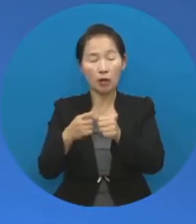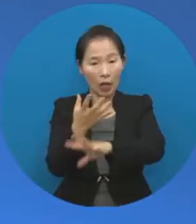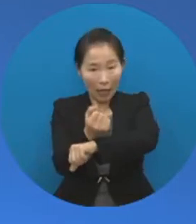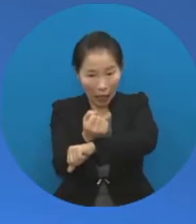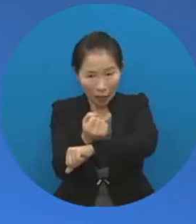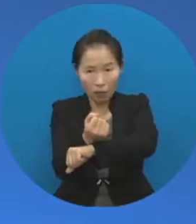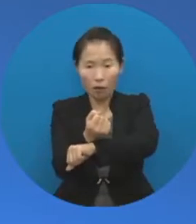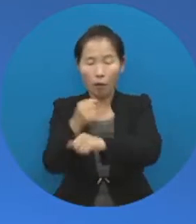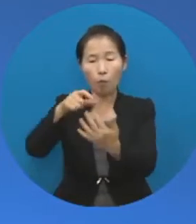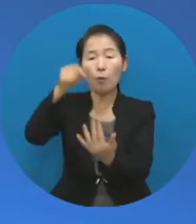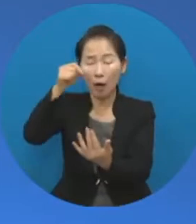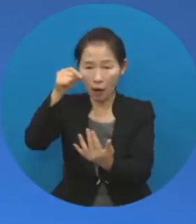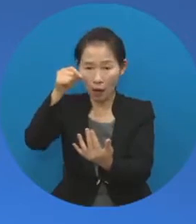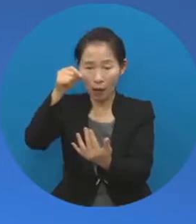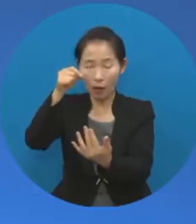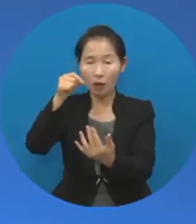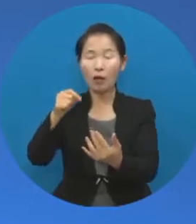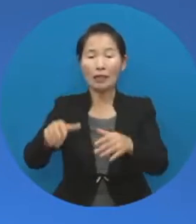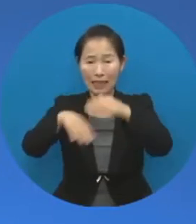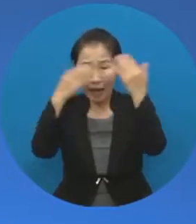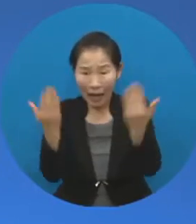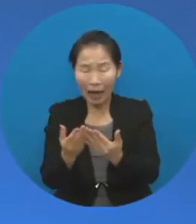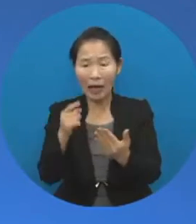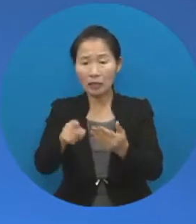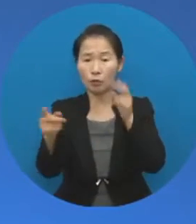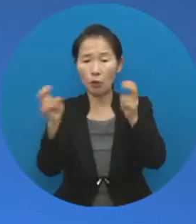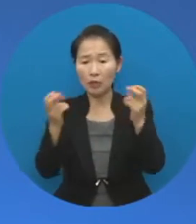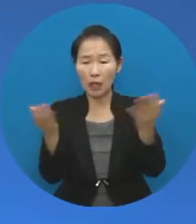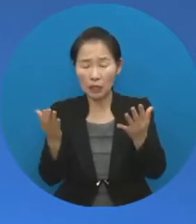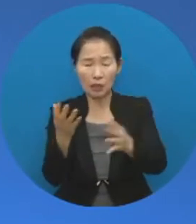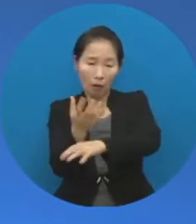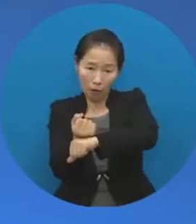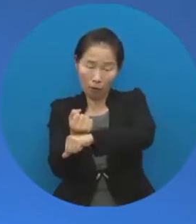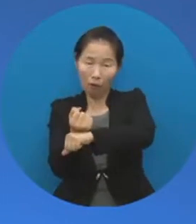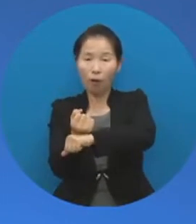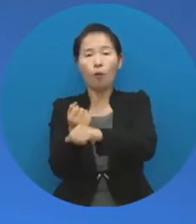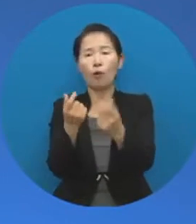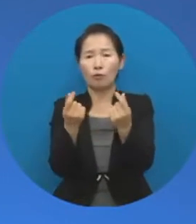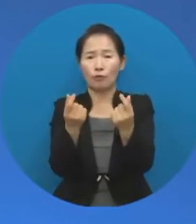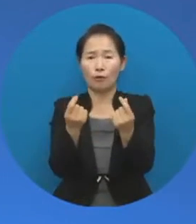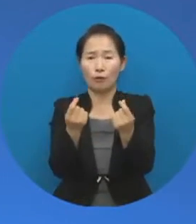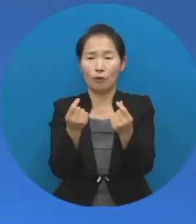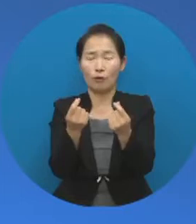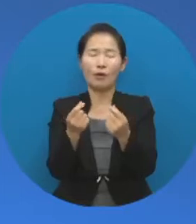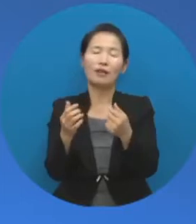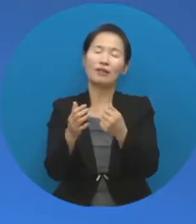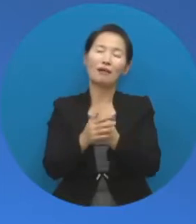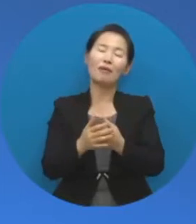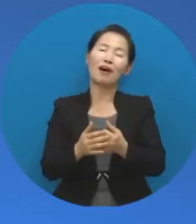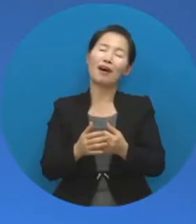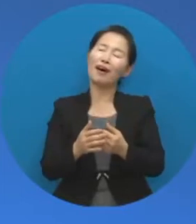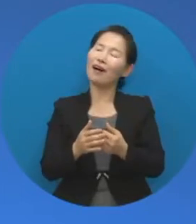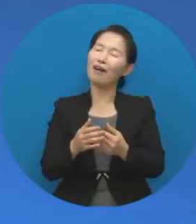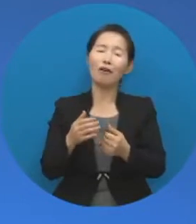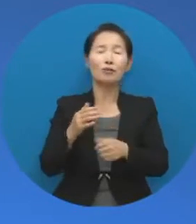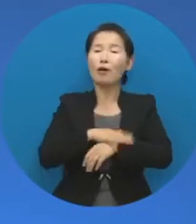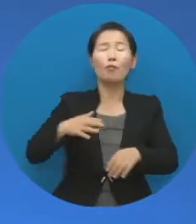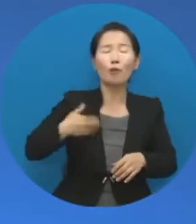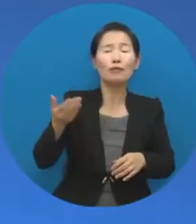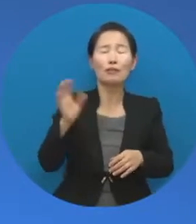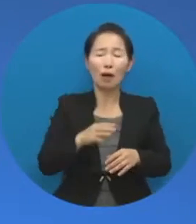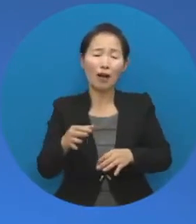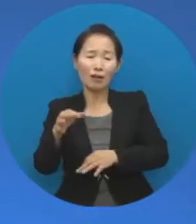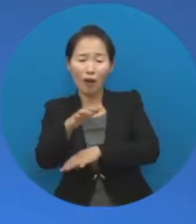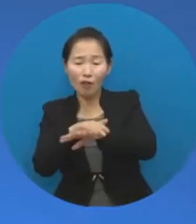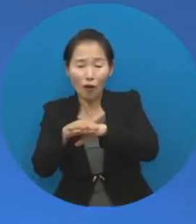그 회사 일을 통째로 우리 회사가 하는 거죠. 그런 식으로 하나님이 이제 경영자시잖아요. 제가 뭘 알겠어요. 그냥 하라는 대로 하는